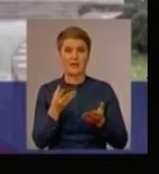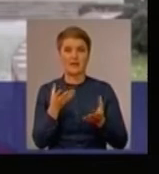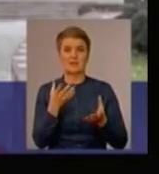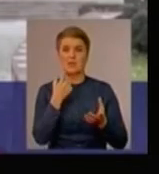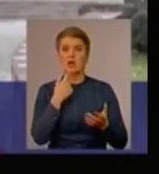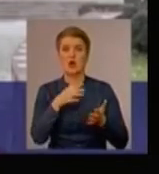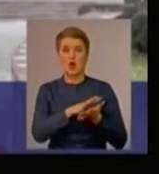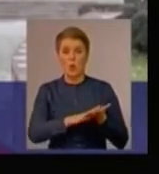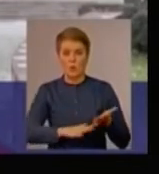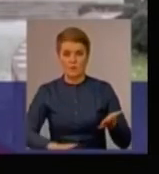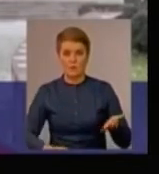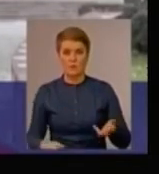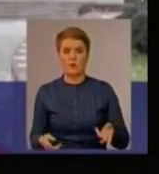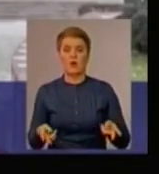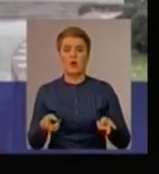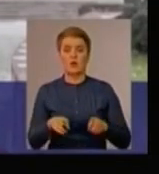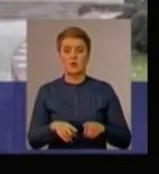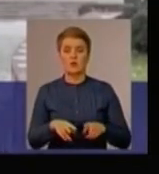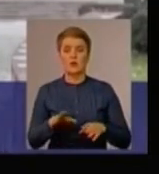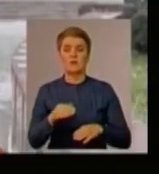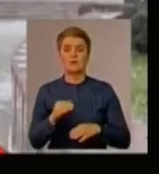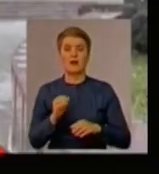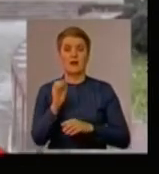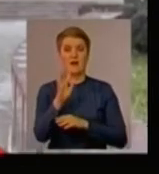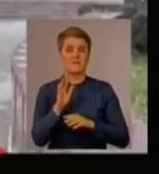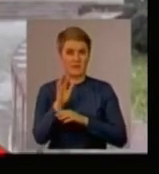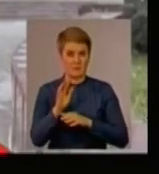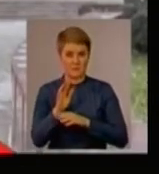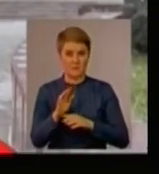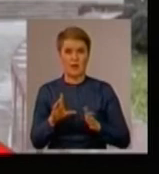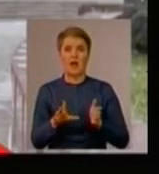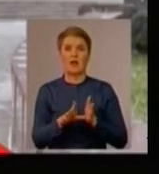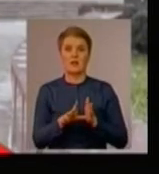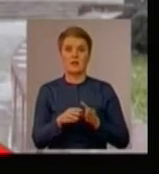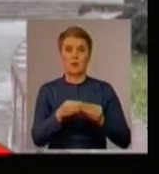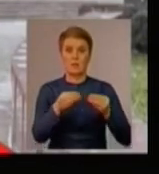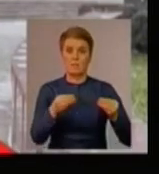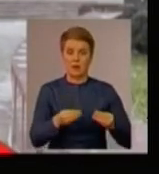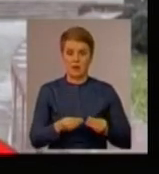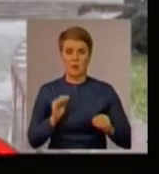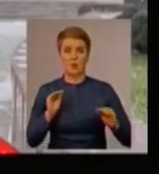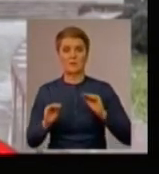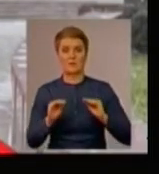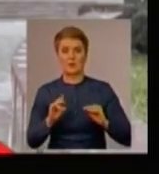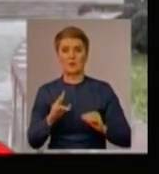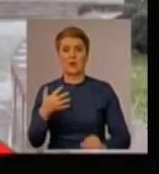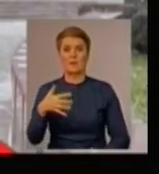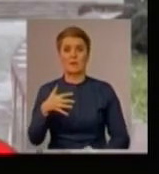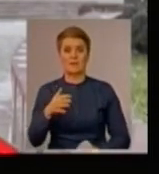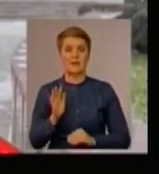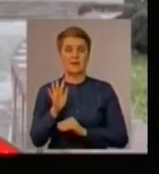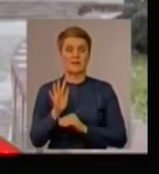що залишилось після вистрілу з піротехніки, електронні плати і установку на 50